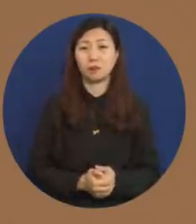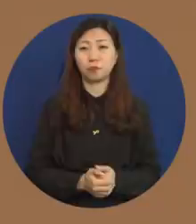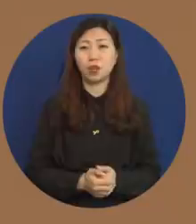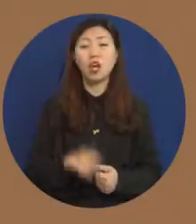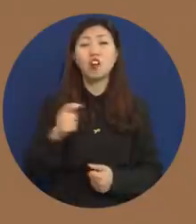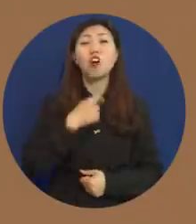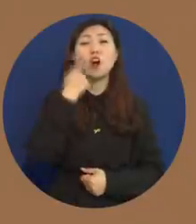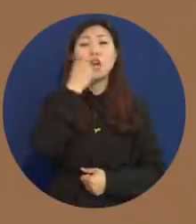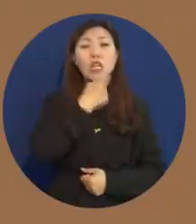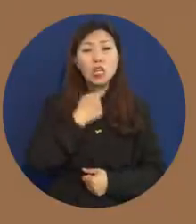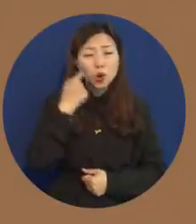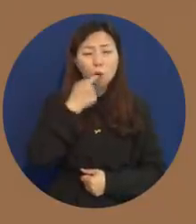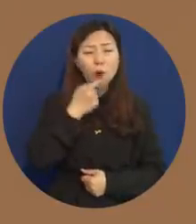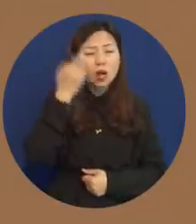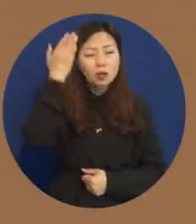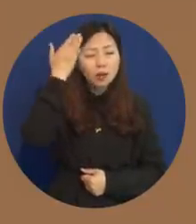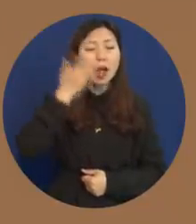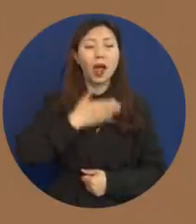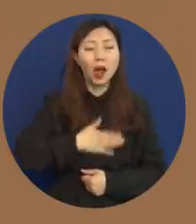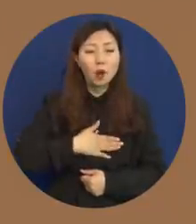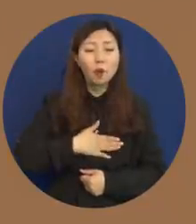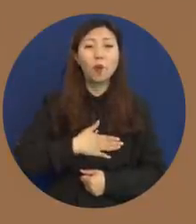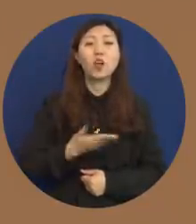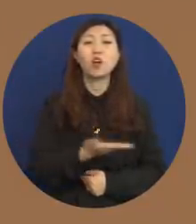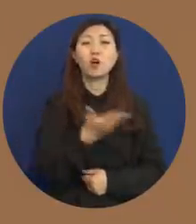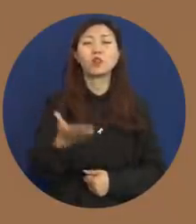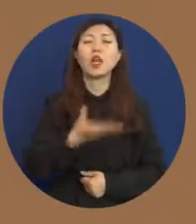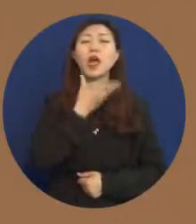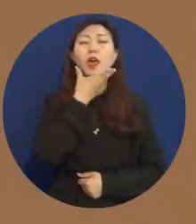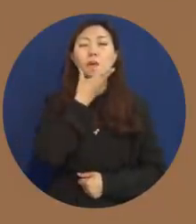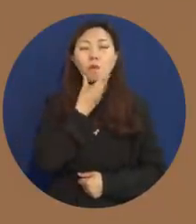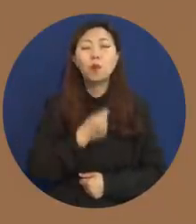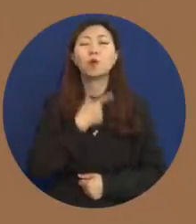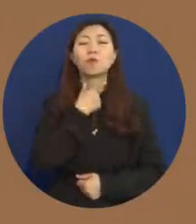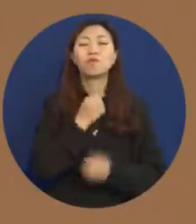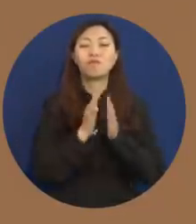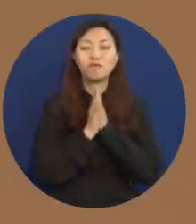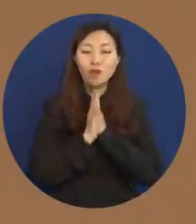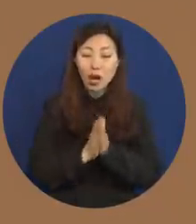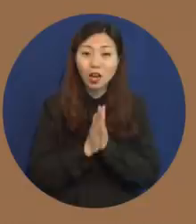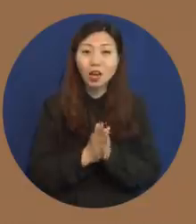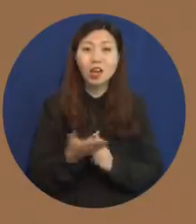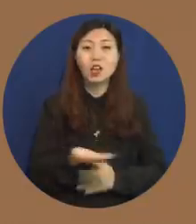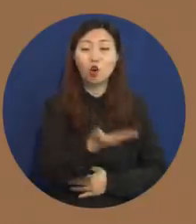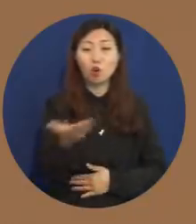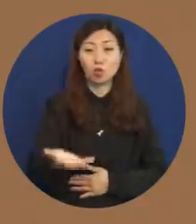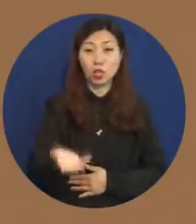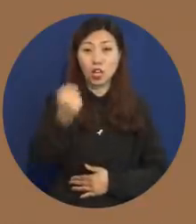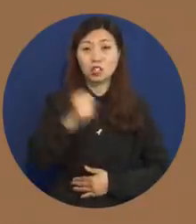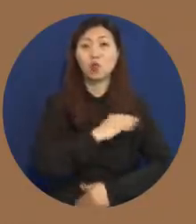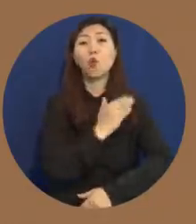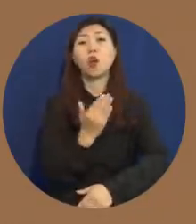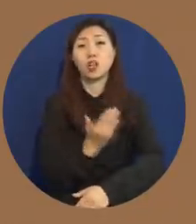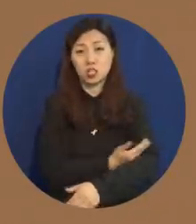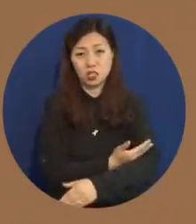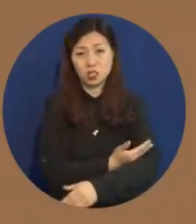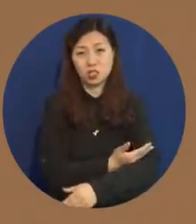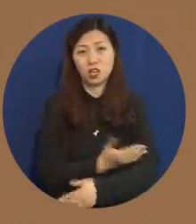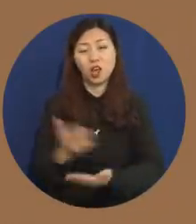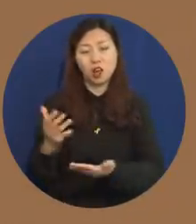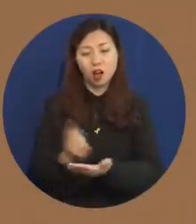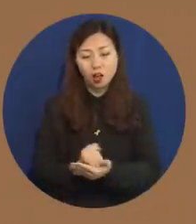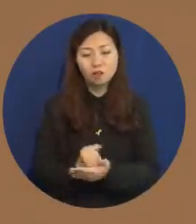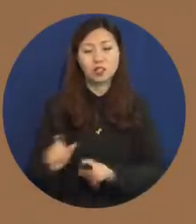알아서 여러분들이 행복하게 살았으면 좋겠다. 그건 여러분들의 주어진 권리예요. 그걸